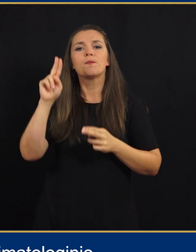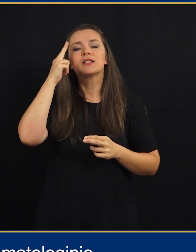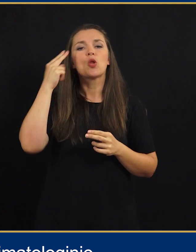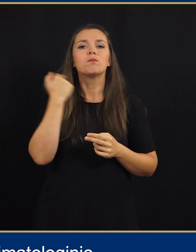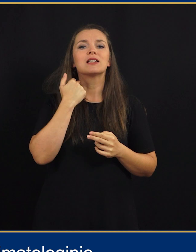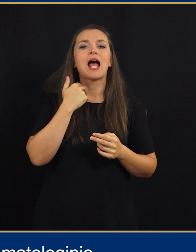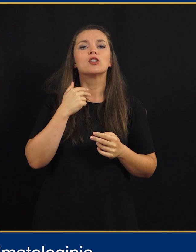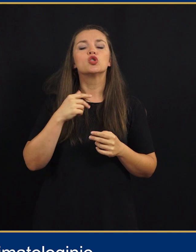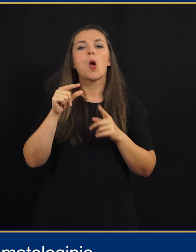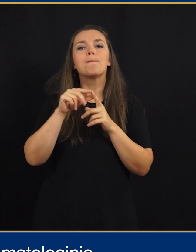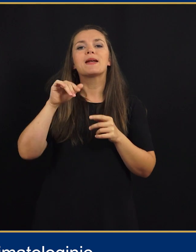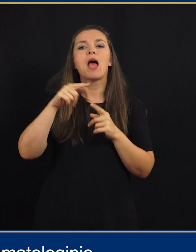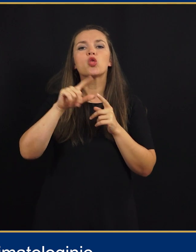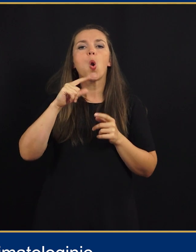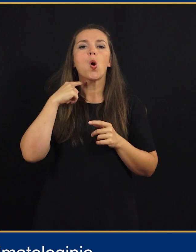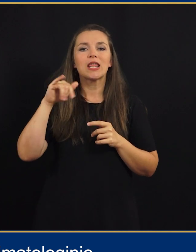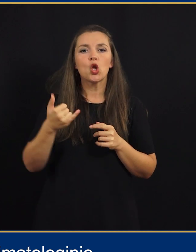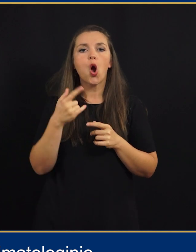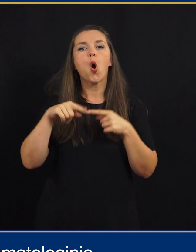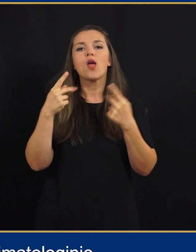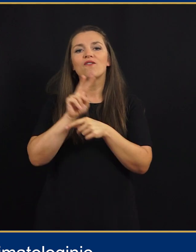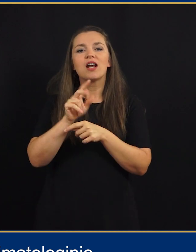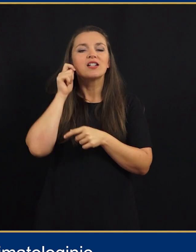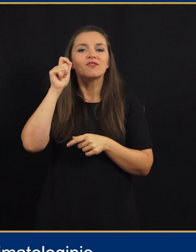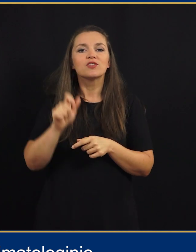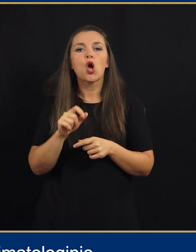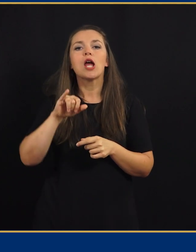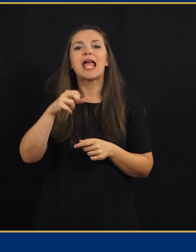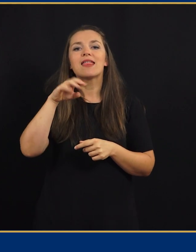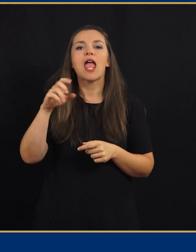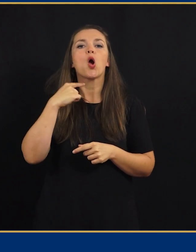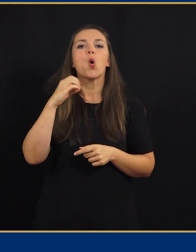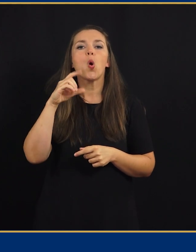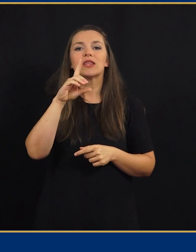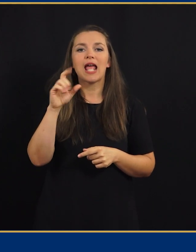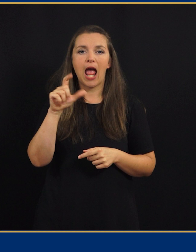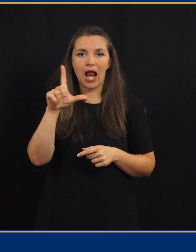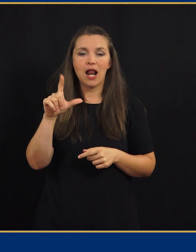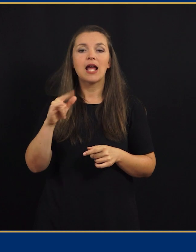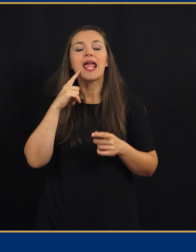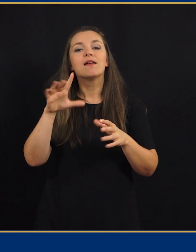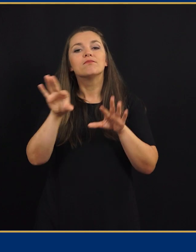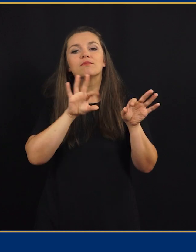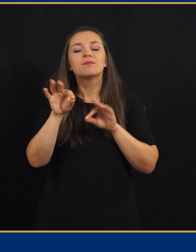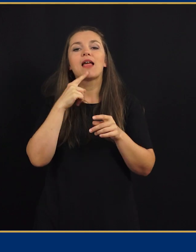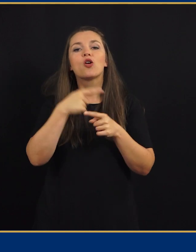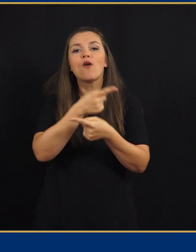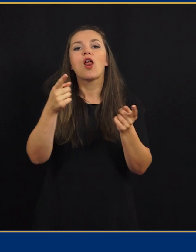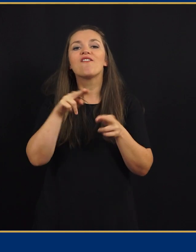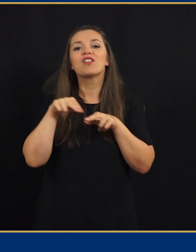priznano britansko primatologinjo in okoljevarstvenico Jane Goodall, ki izbrane nagovorila z